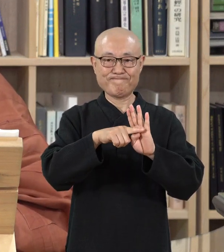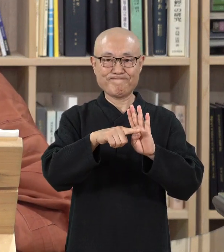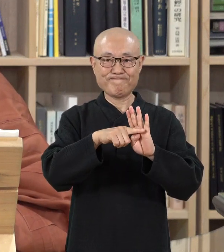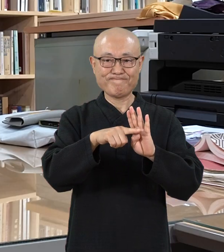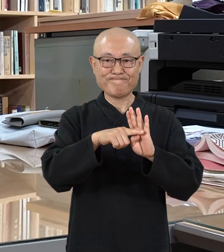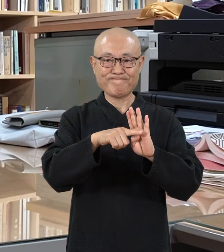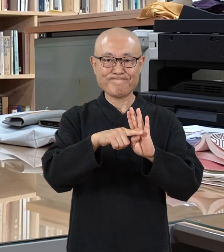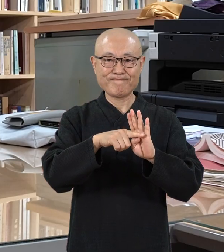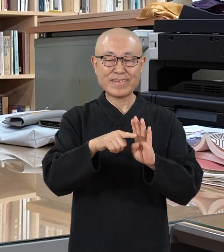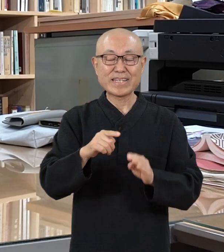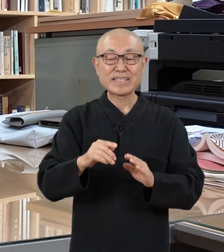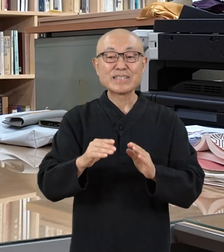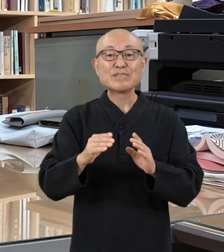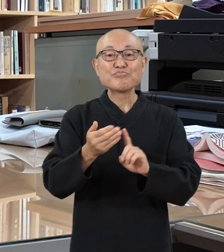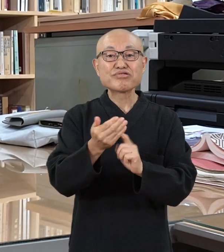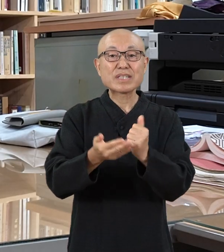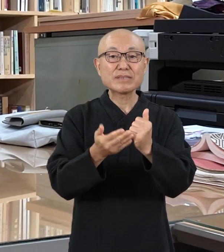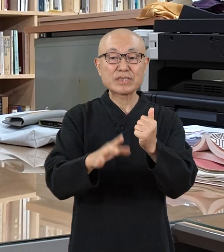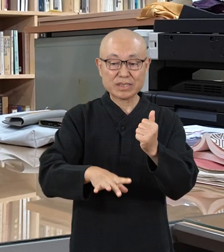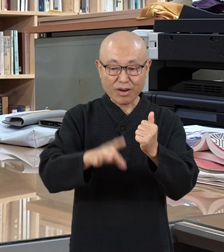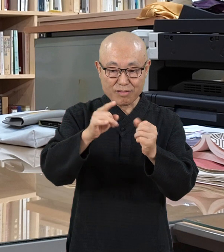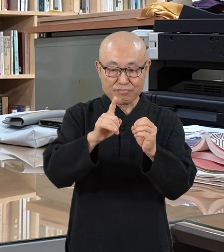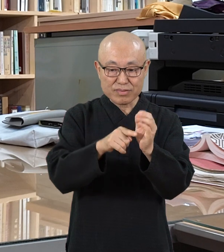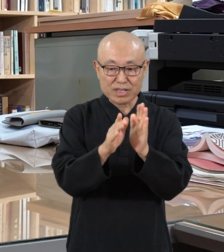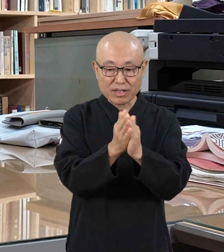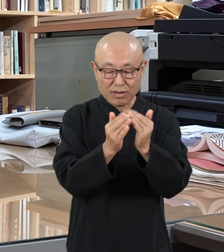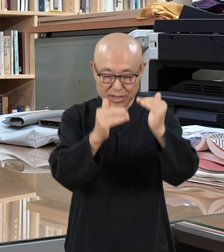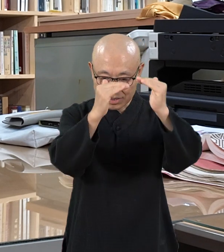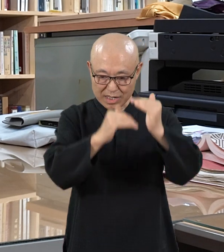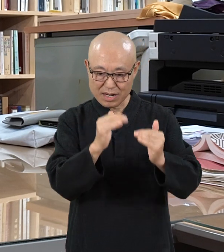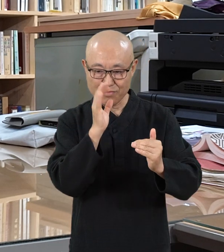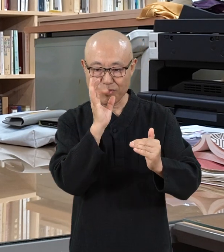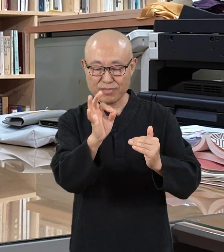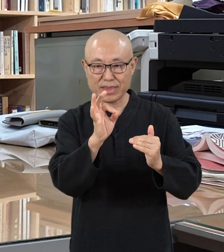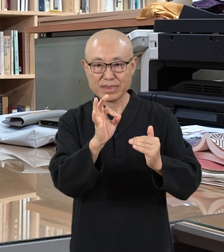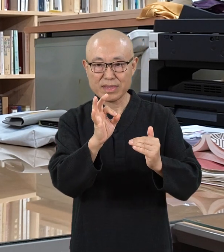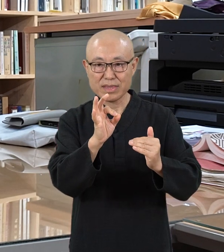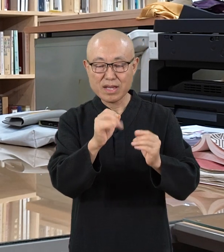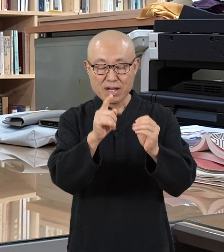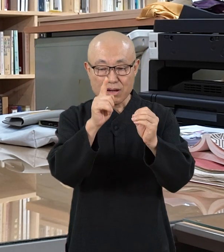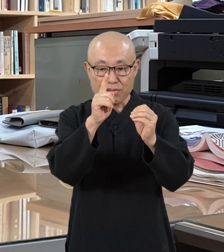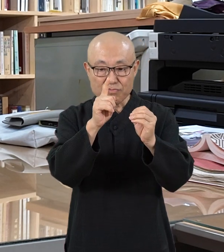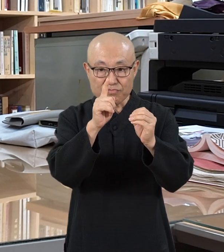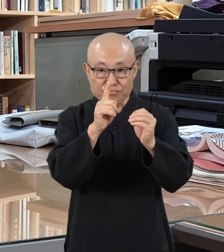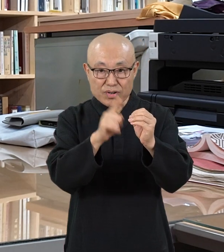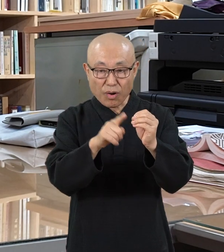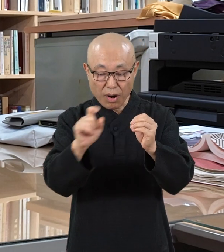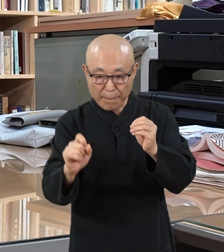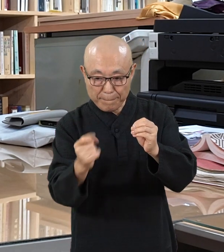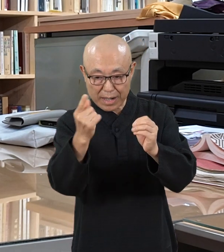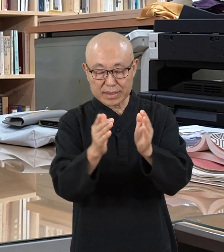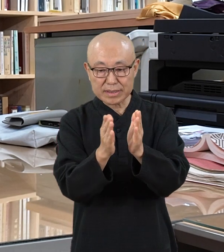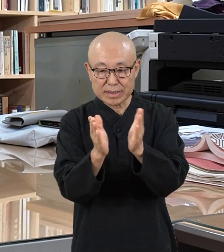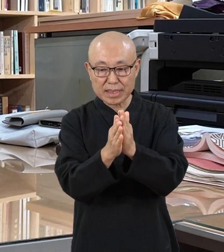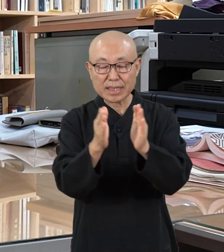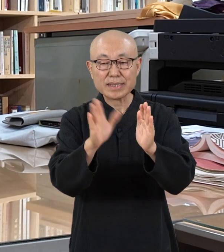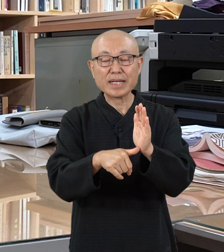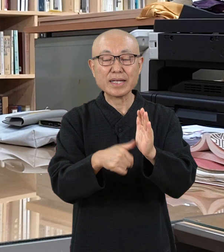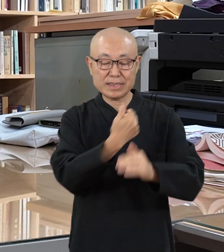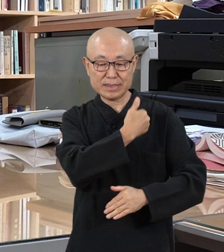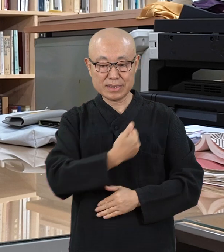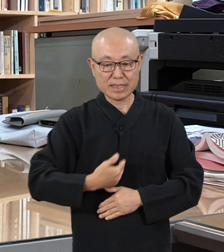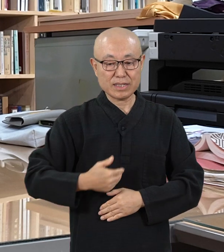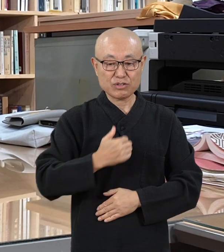행위인데요. 부처님은 초기 경전을 보면은 불교가 시작이 되고 오비구가